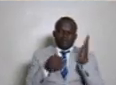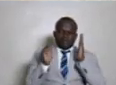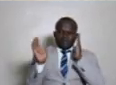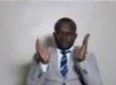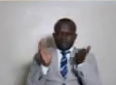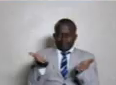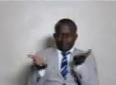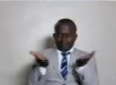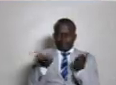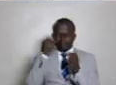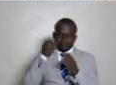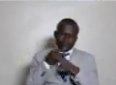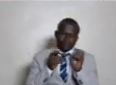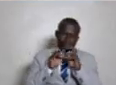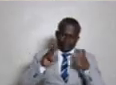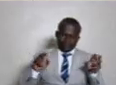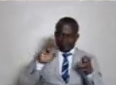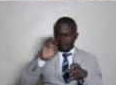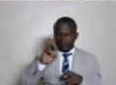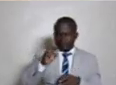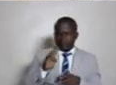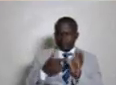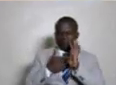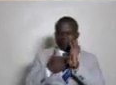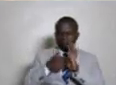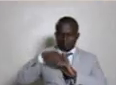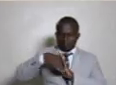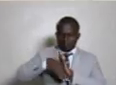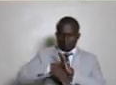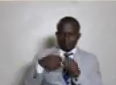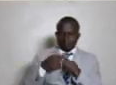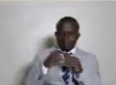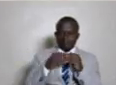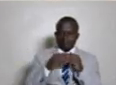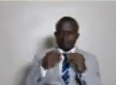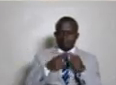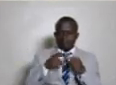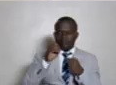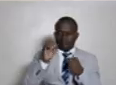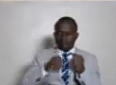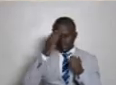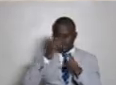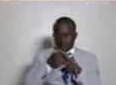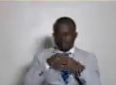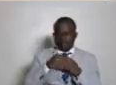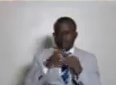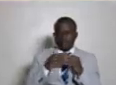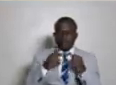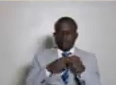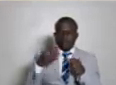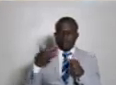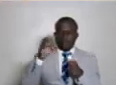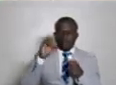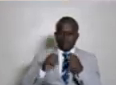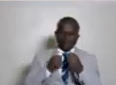nyamara ubushakashatsi bwa RGB werutse kugaragaza ko iyi nkingi yasubiye inyumaho amanota 7%, kuko yavuye ku manota